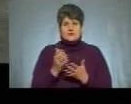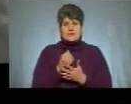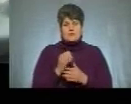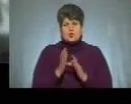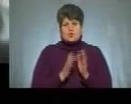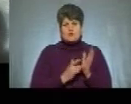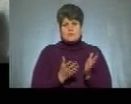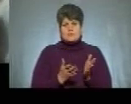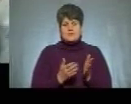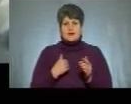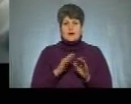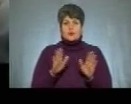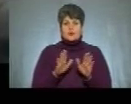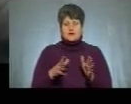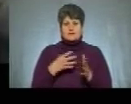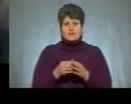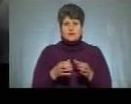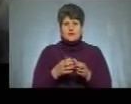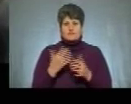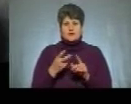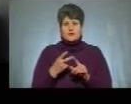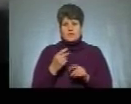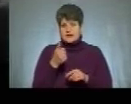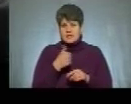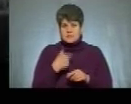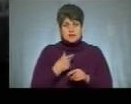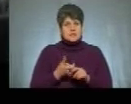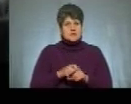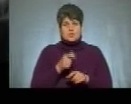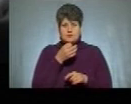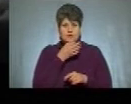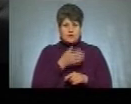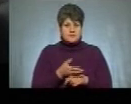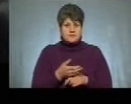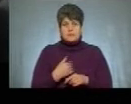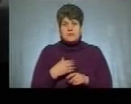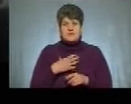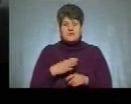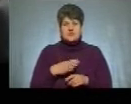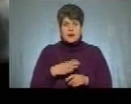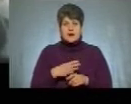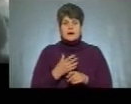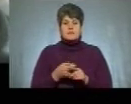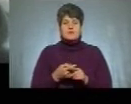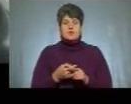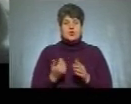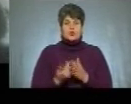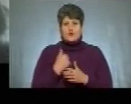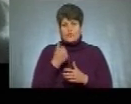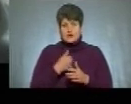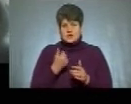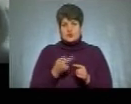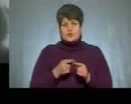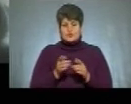Ісуса. Я колядую своїм куренем вже 2-й рік, і мені це дуже подобається. Ми всі з нетерпінням чекаємо